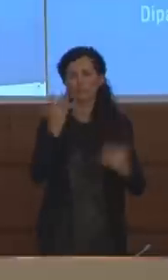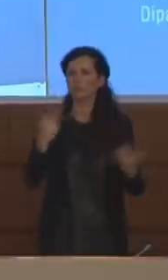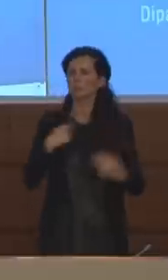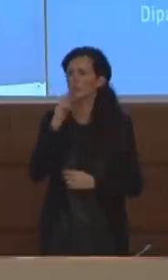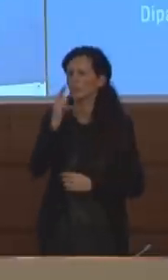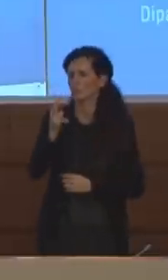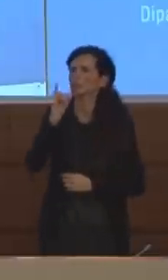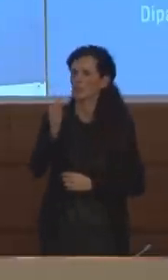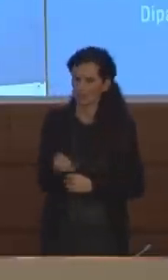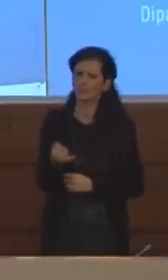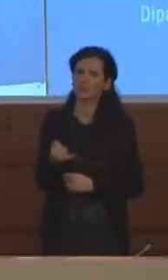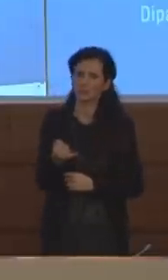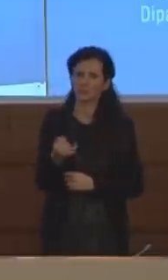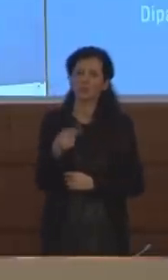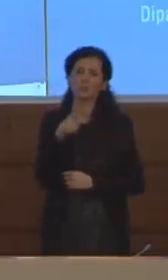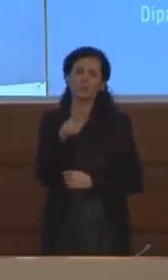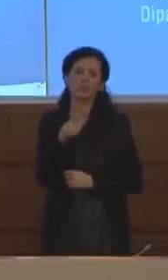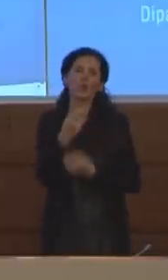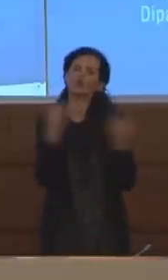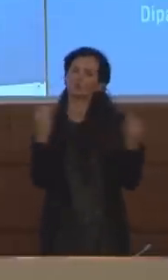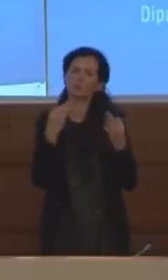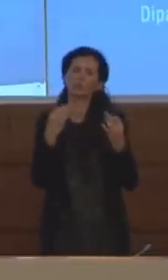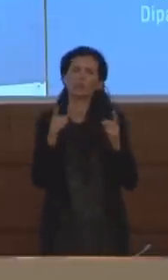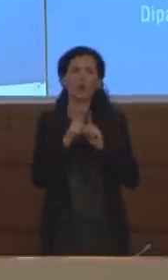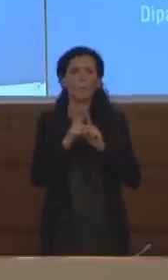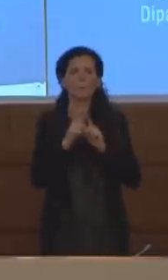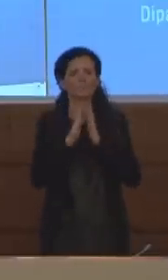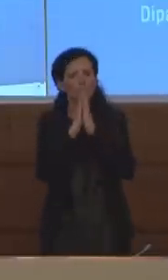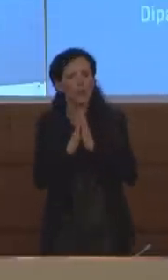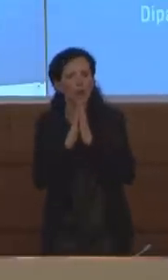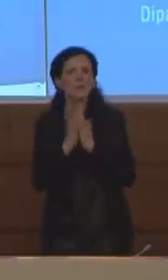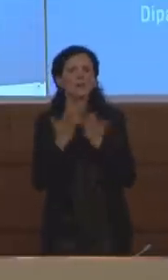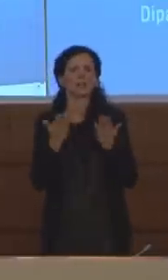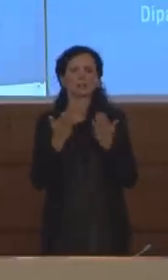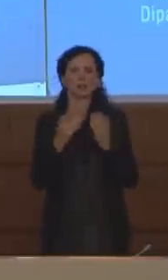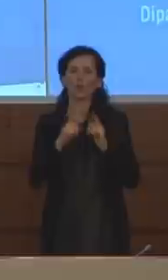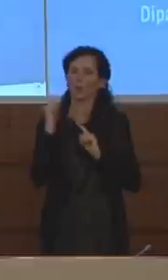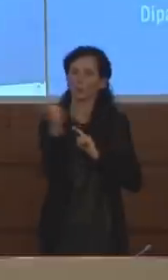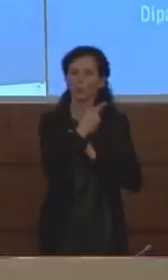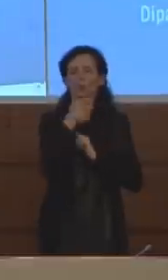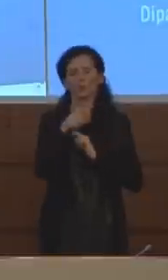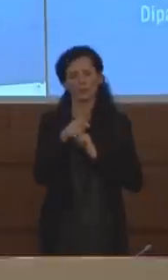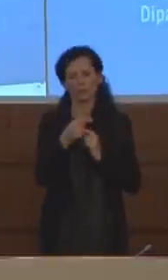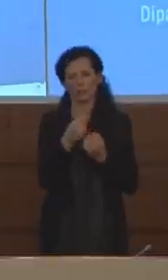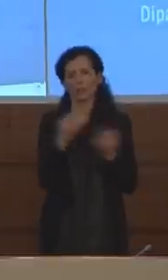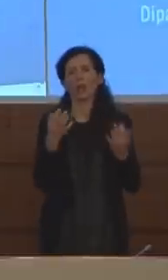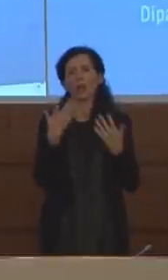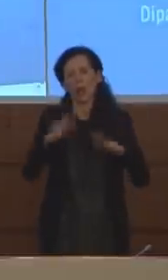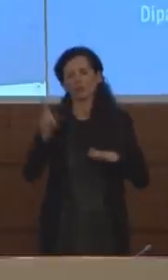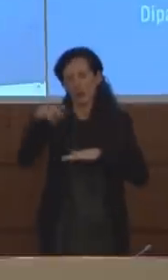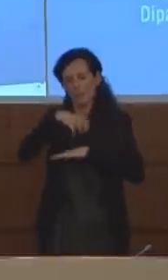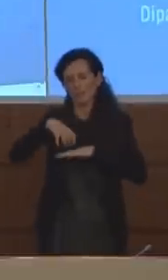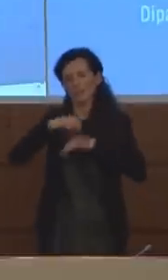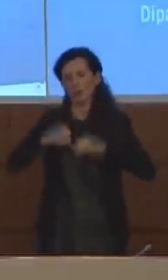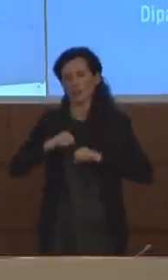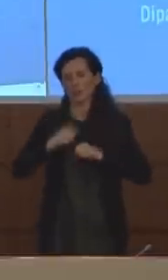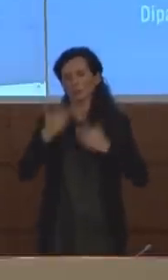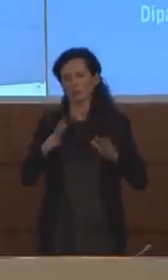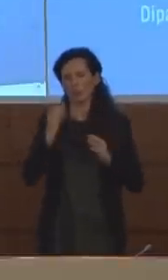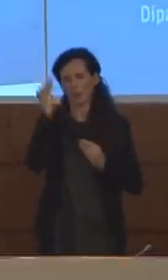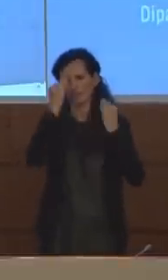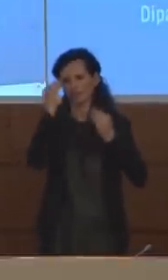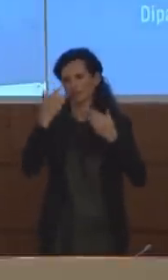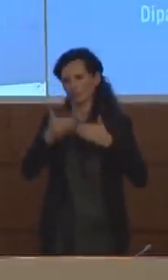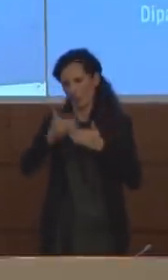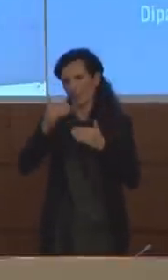credo che sia un appello benvenuto ma che sia anche un'istanza già messa in cantiere dal ministero della salute in particolare